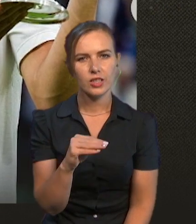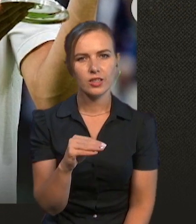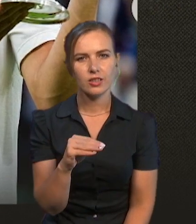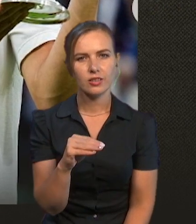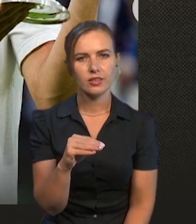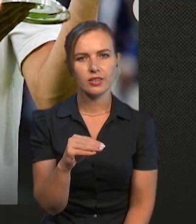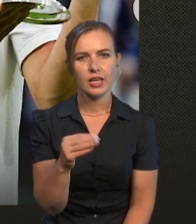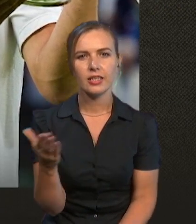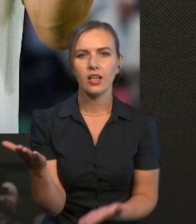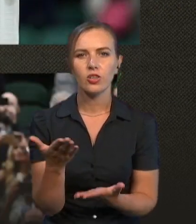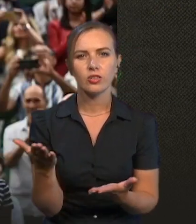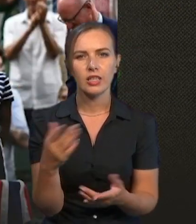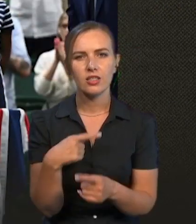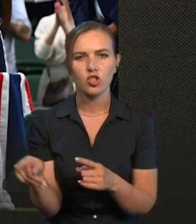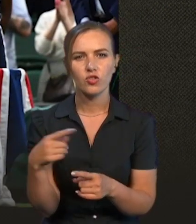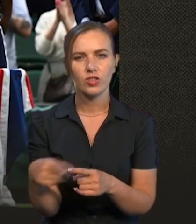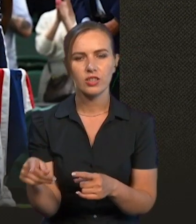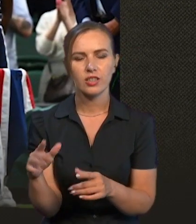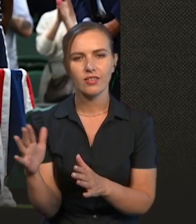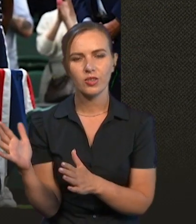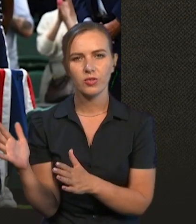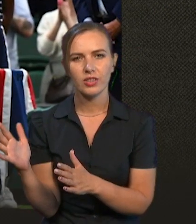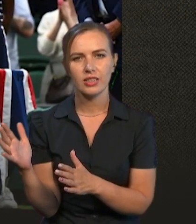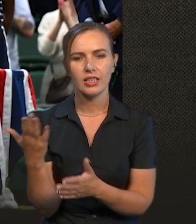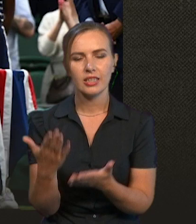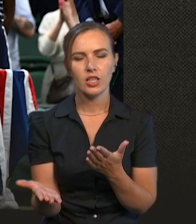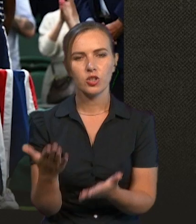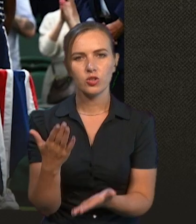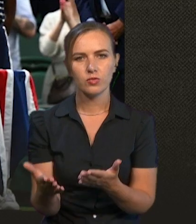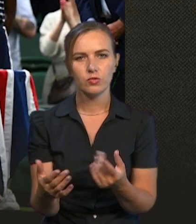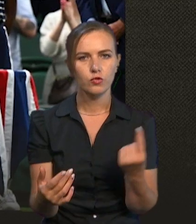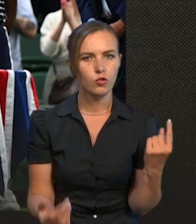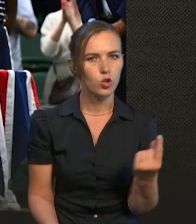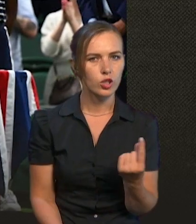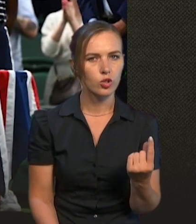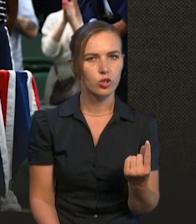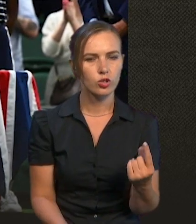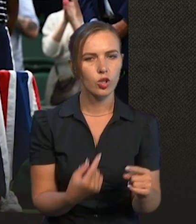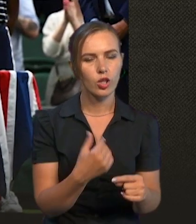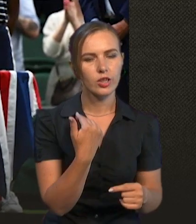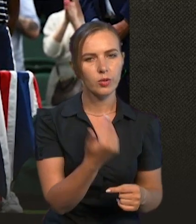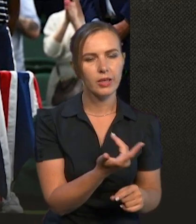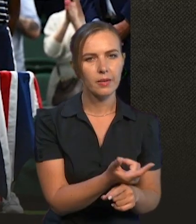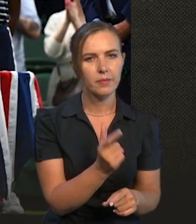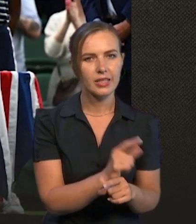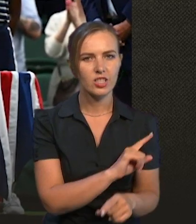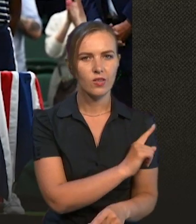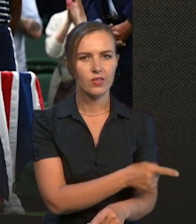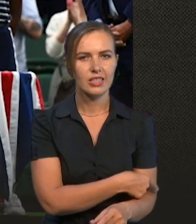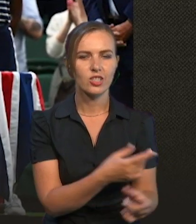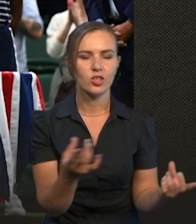все якось швидше відбувається. Якщо в одиночному розряді тобі більш фізично